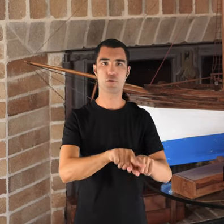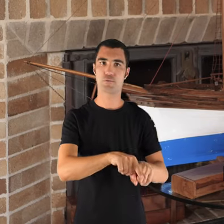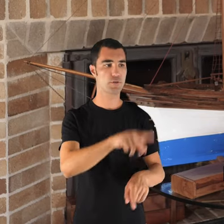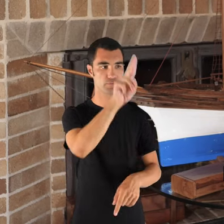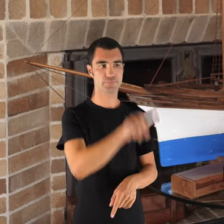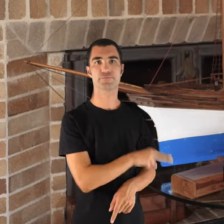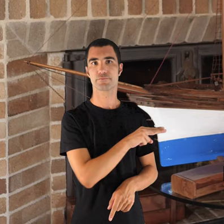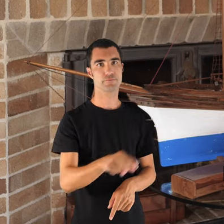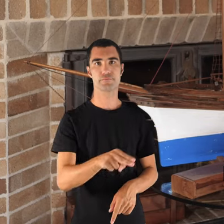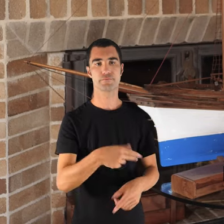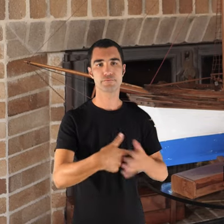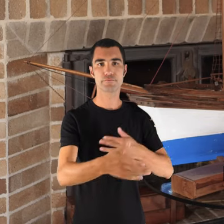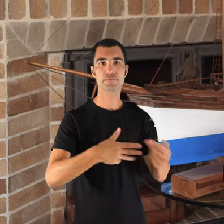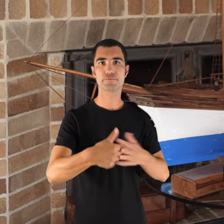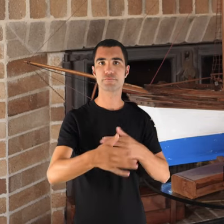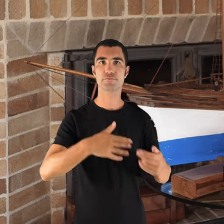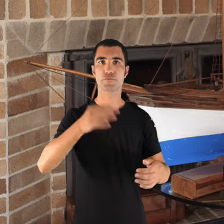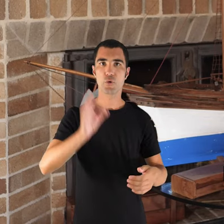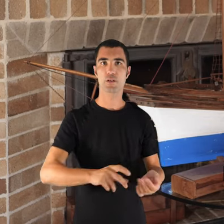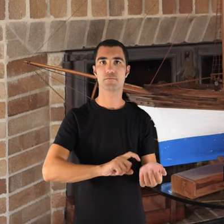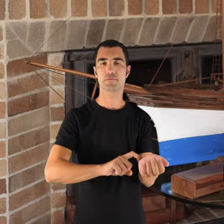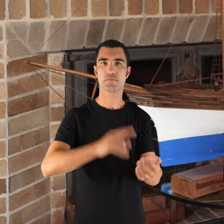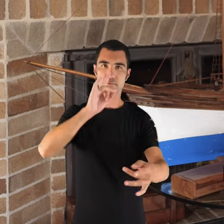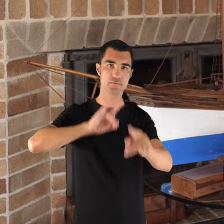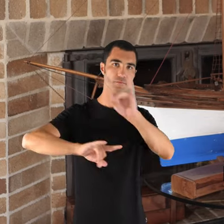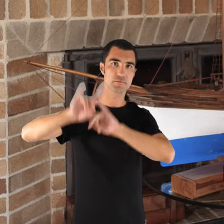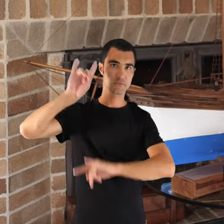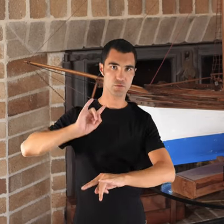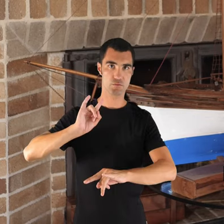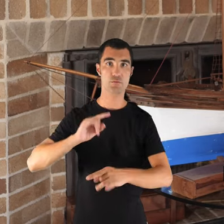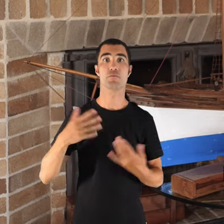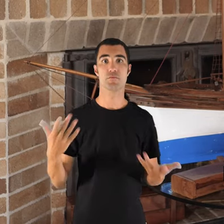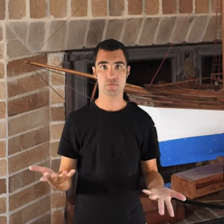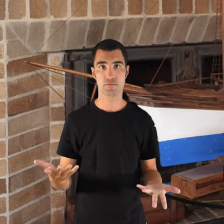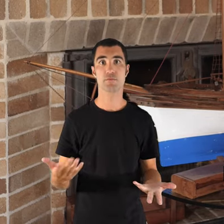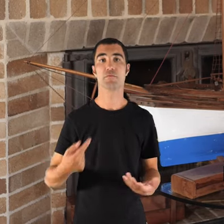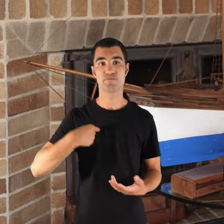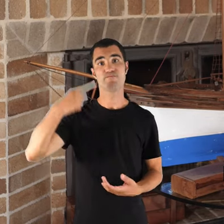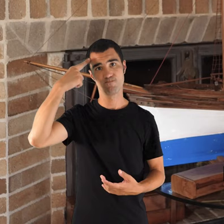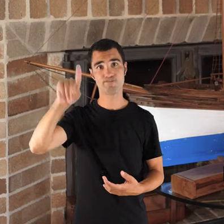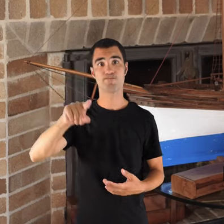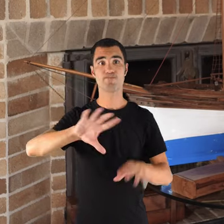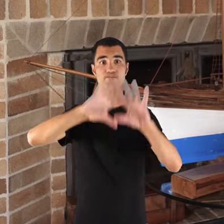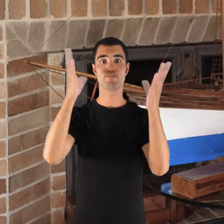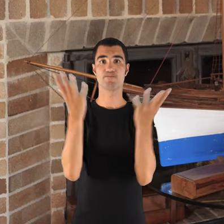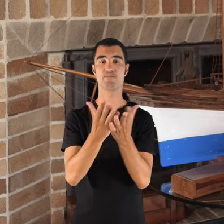No, jo crec que el món encara no se n'ha dat compte de que hem acabat una era, aquesta era de la